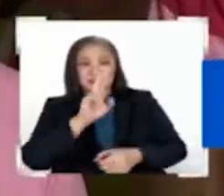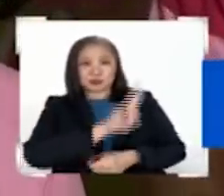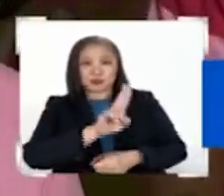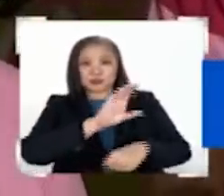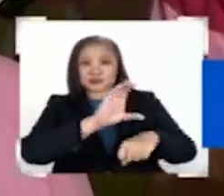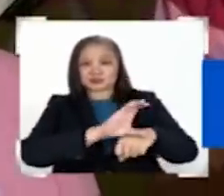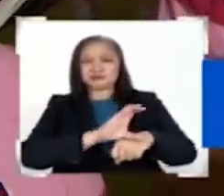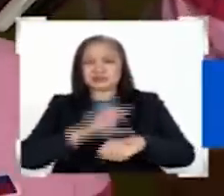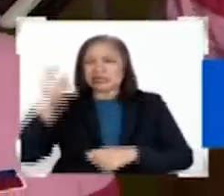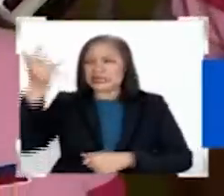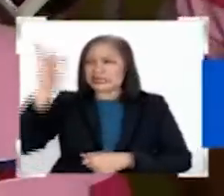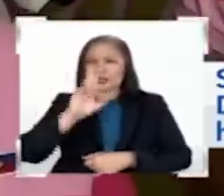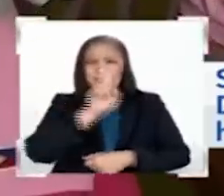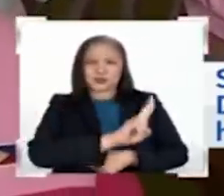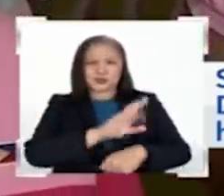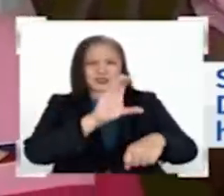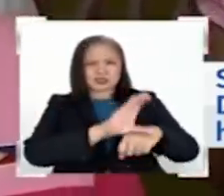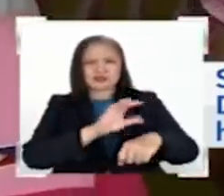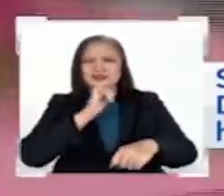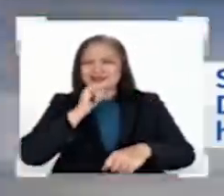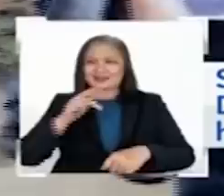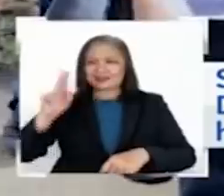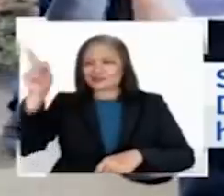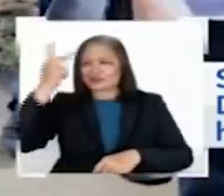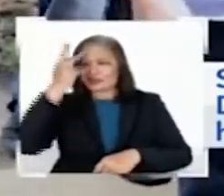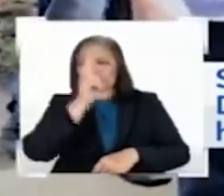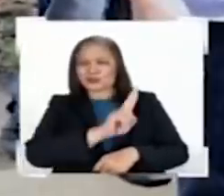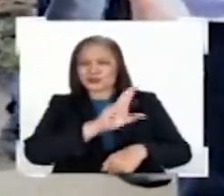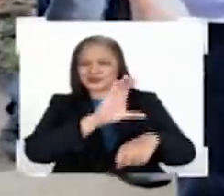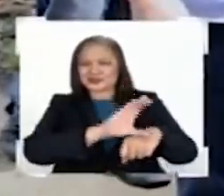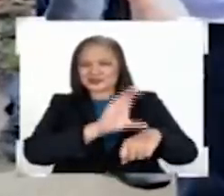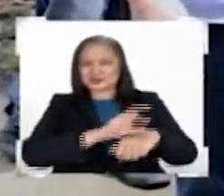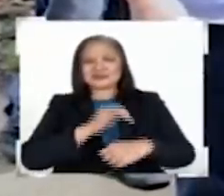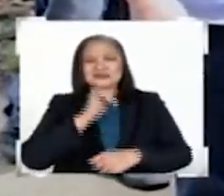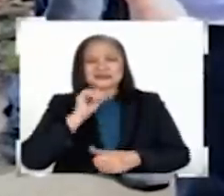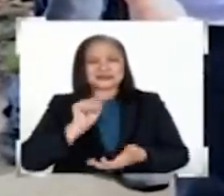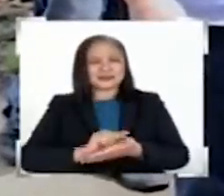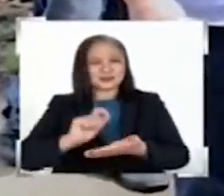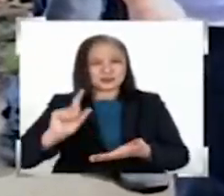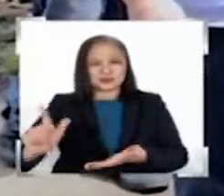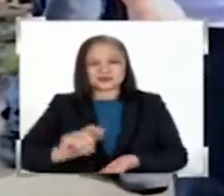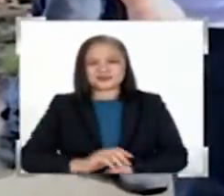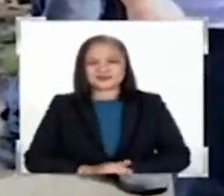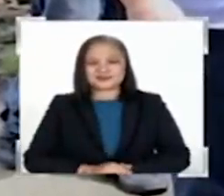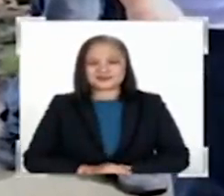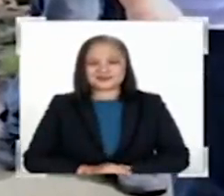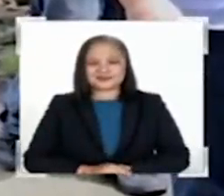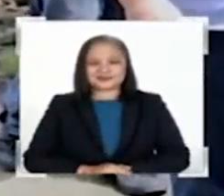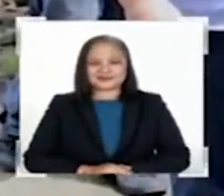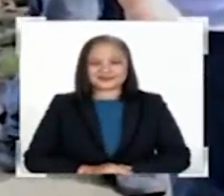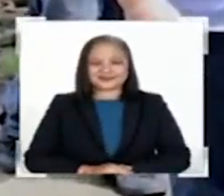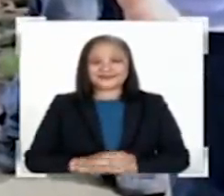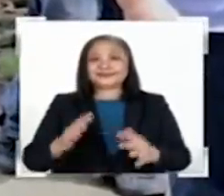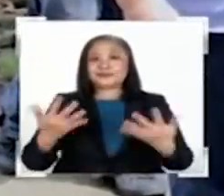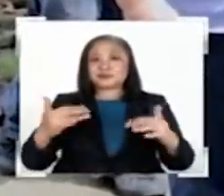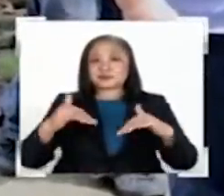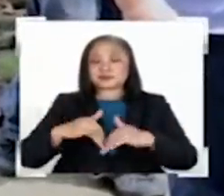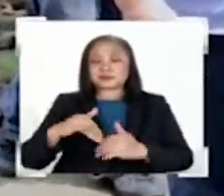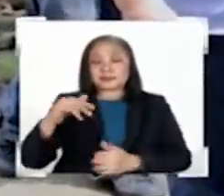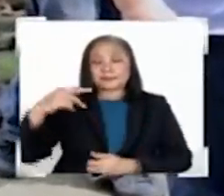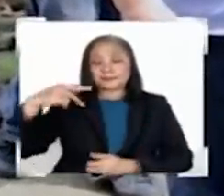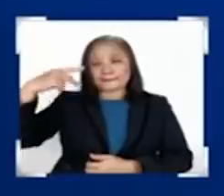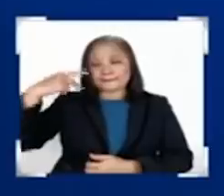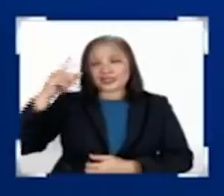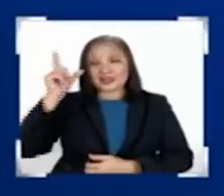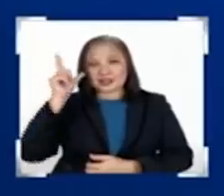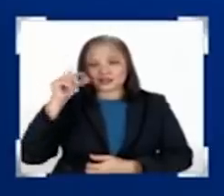gumagamit sa simbahan, hindi po ang politiko. Yun lang po. Walang public engagement ang tambalang Senator Ping Lacson at Senate President Tito Soto